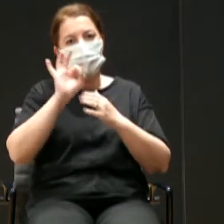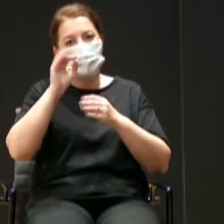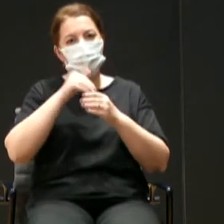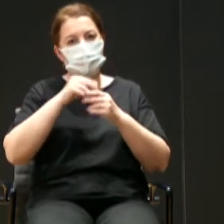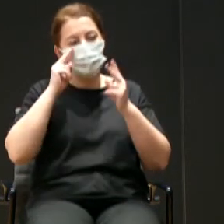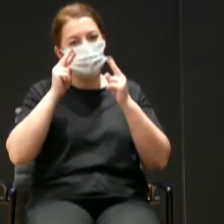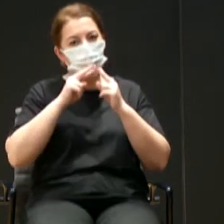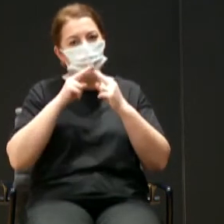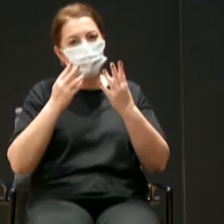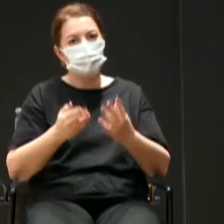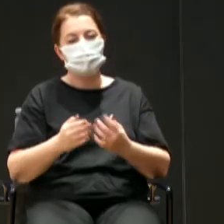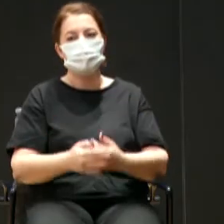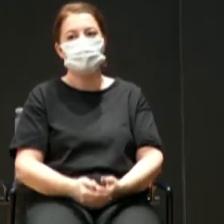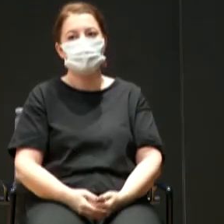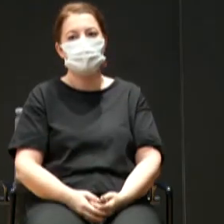Meclisi'nde görüşmek üzere diliyorum.